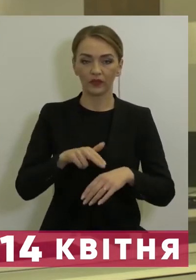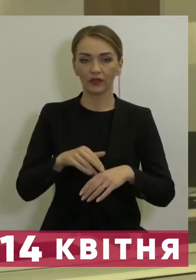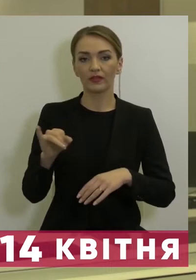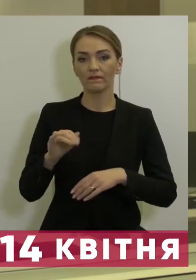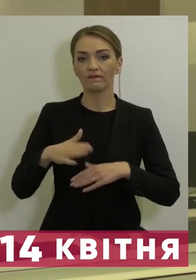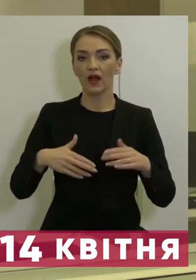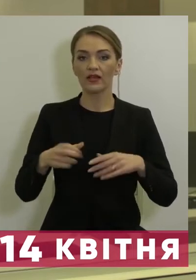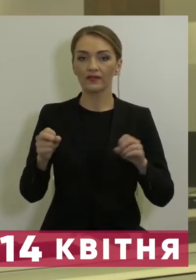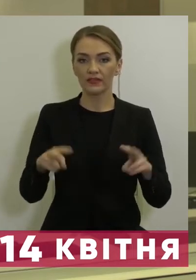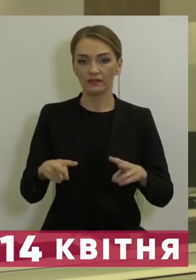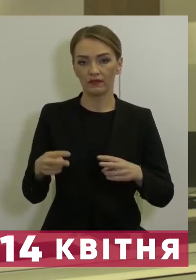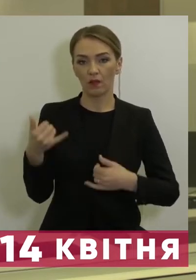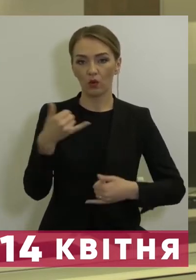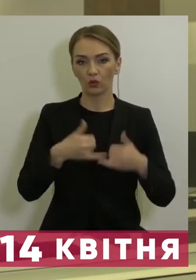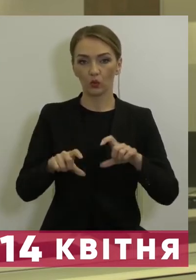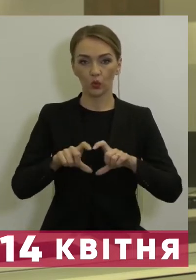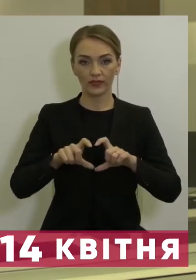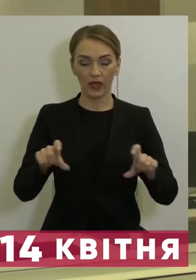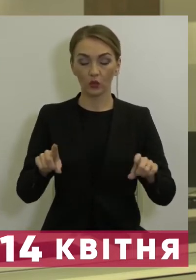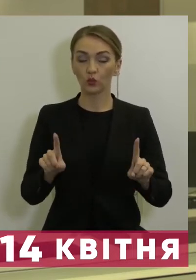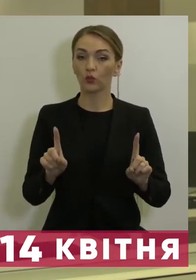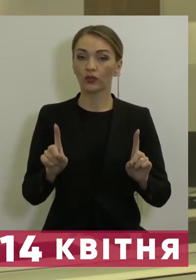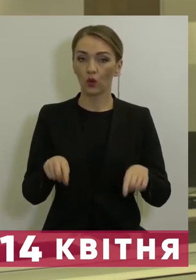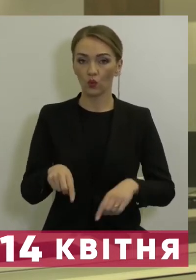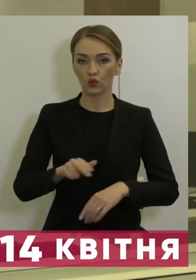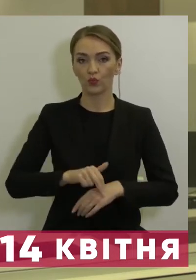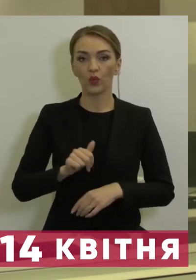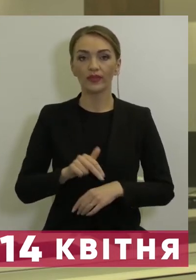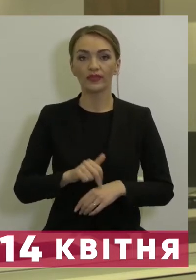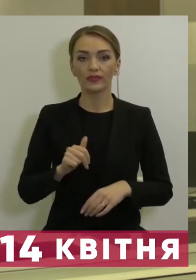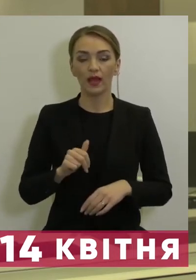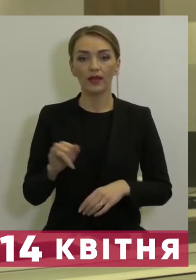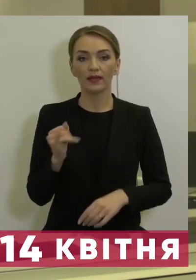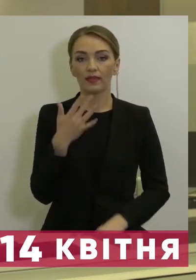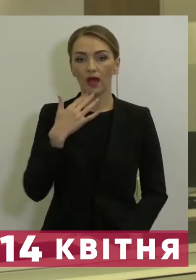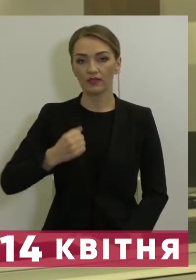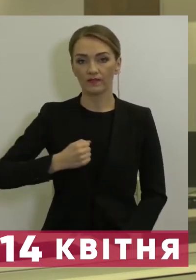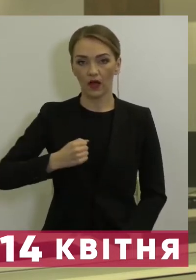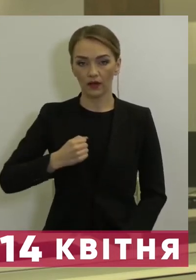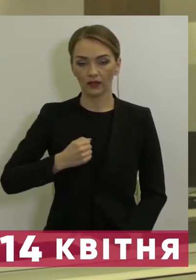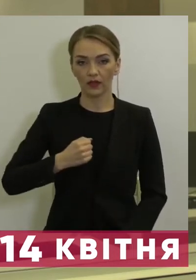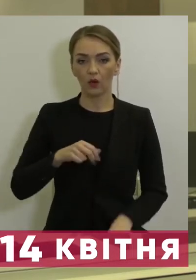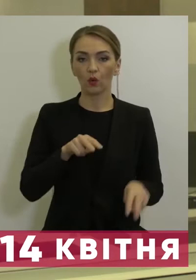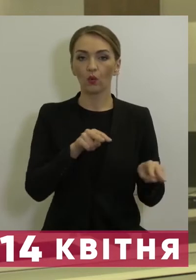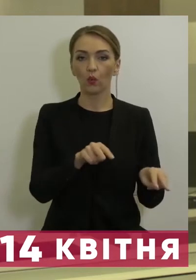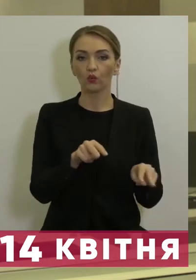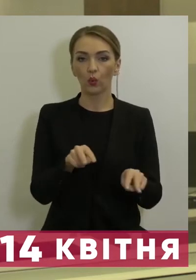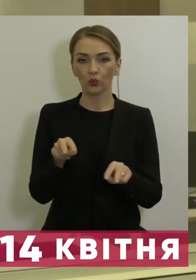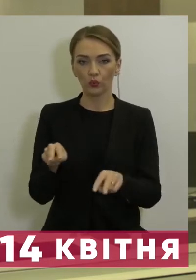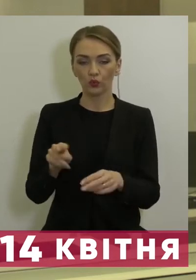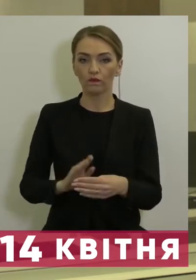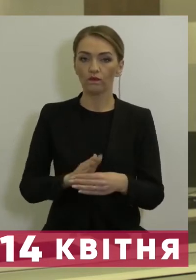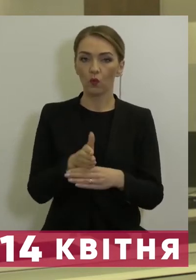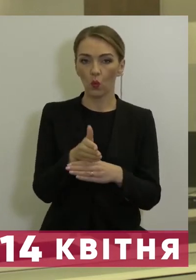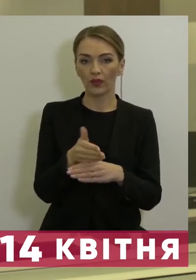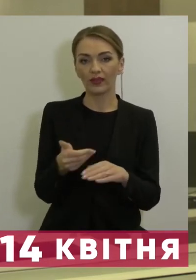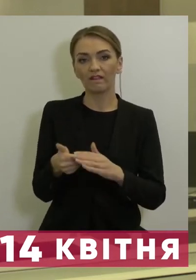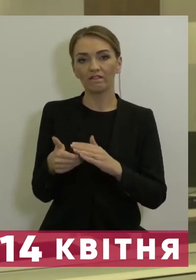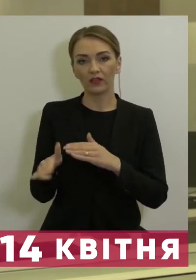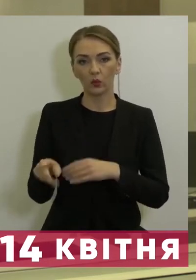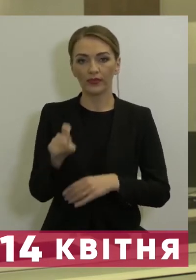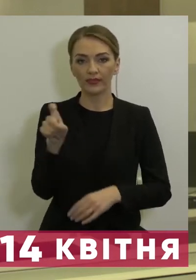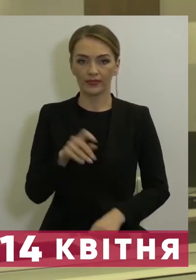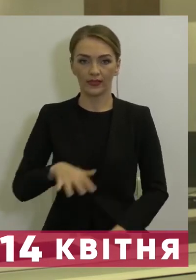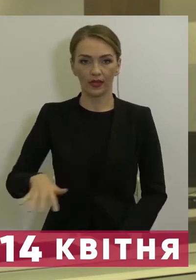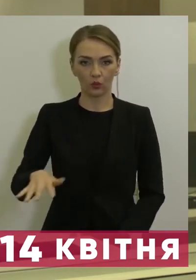лабораторного центру. Також поліція і Нацгвардія контролюють входи і виходи